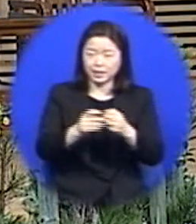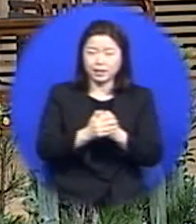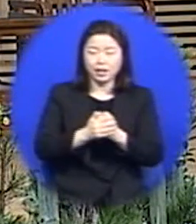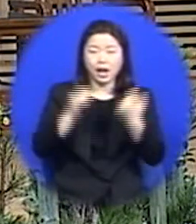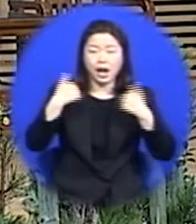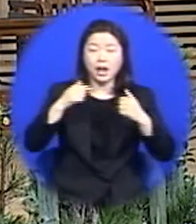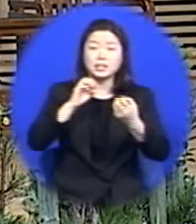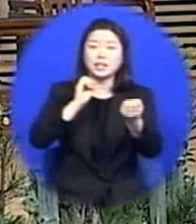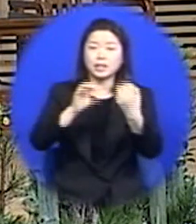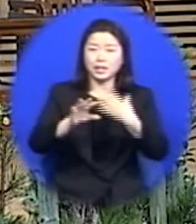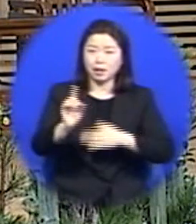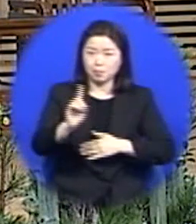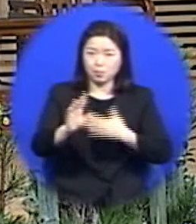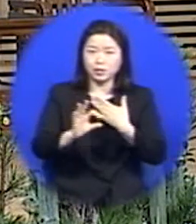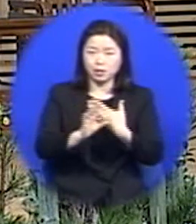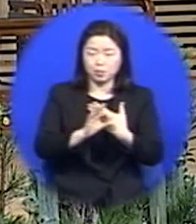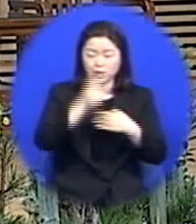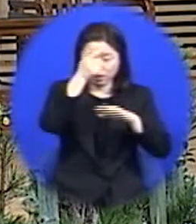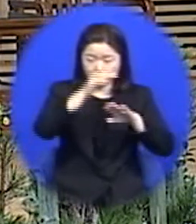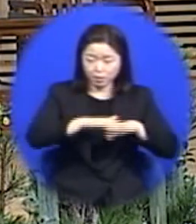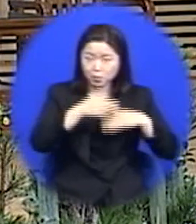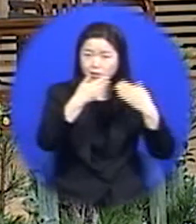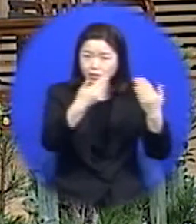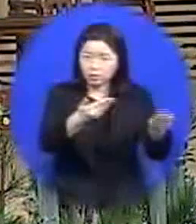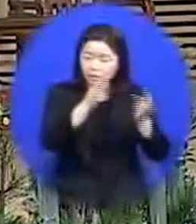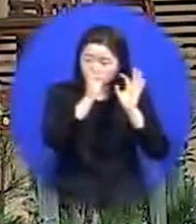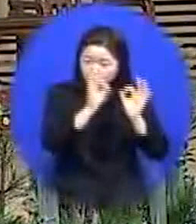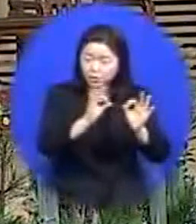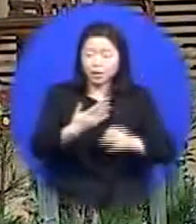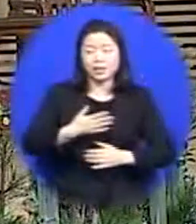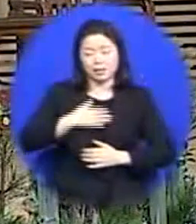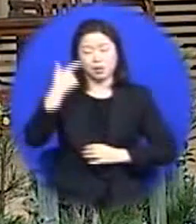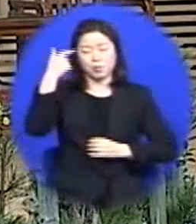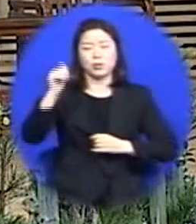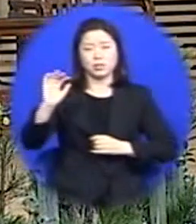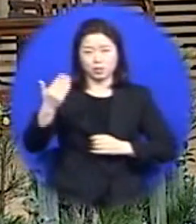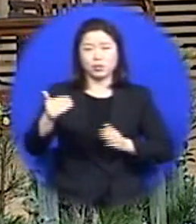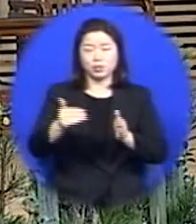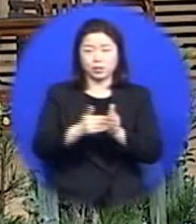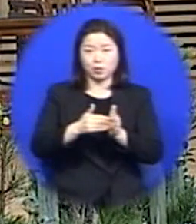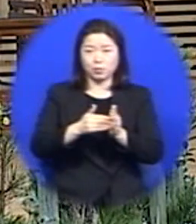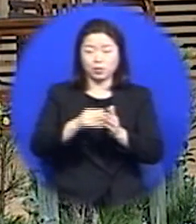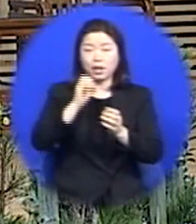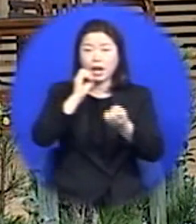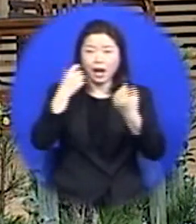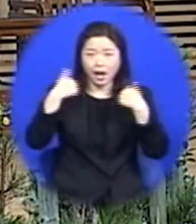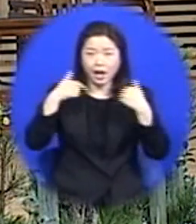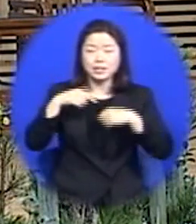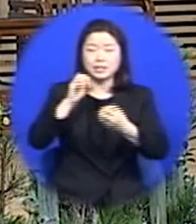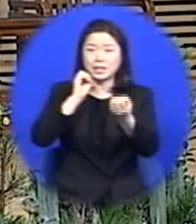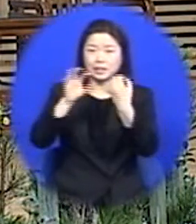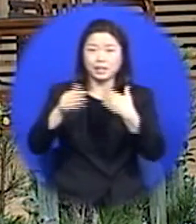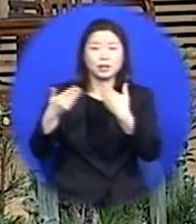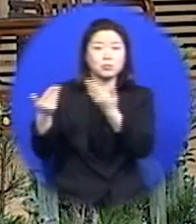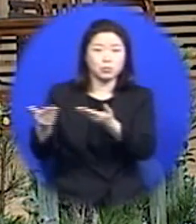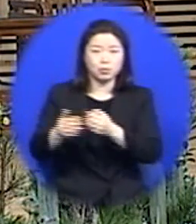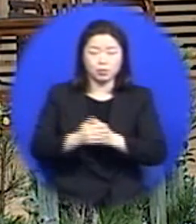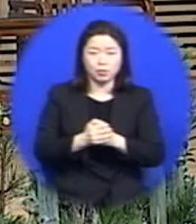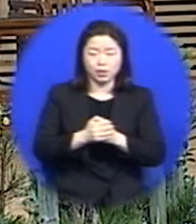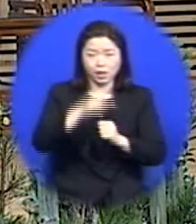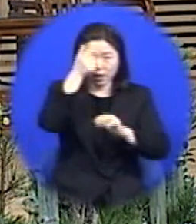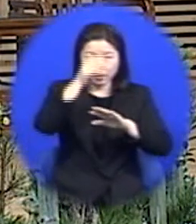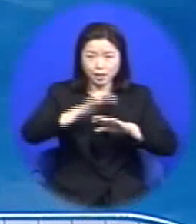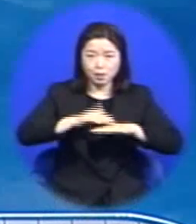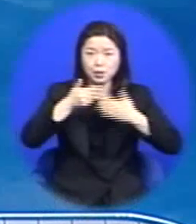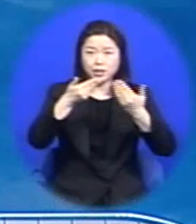늘 대답하기를 예배드리다 보니까 나 목사 됐어 그렇게 대답을 했답니다. 예배드리는